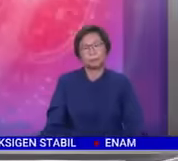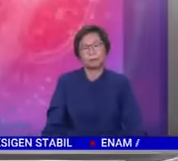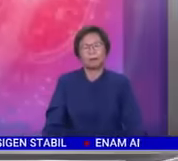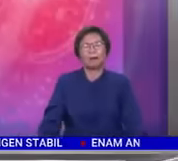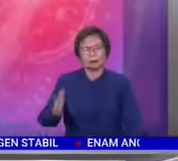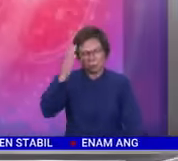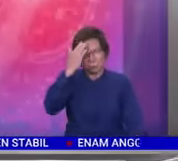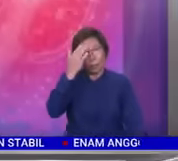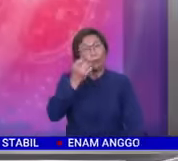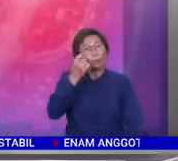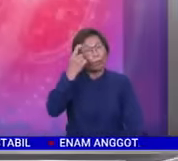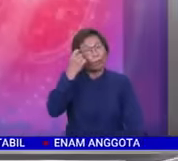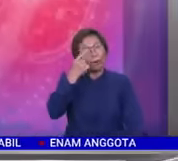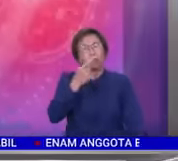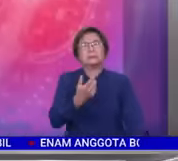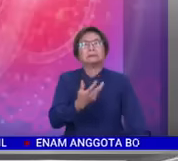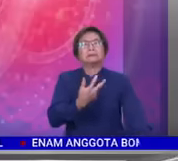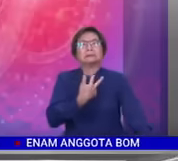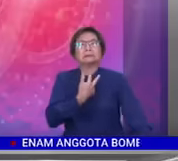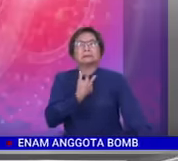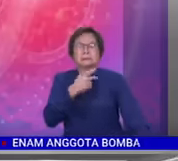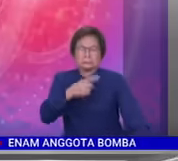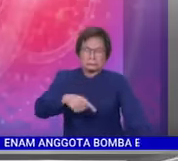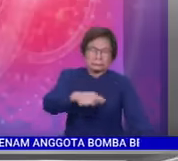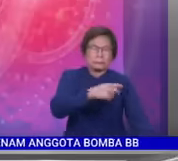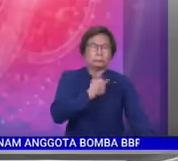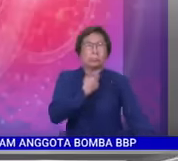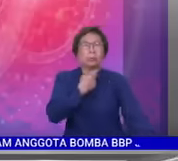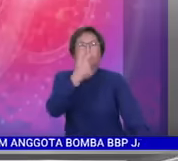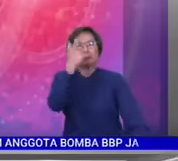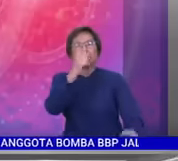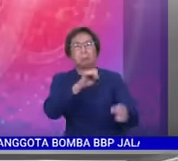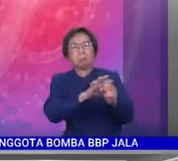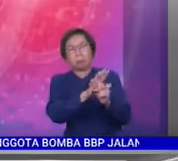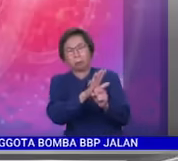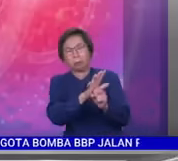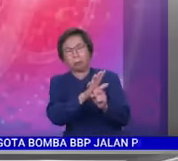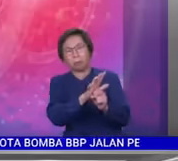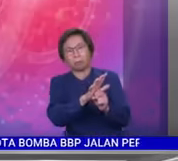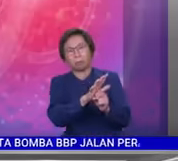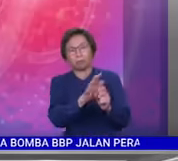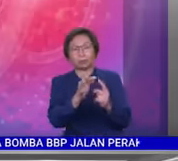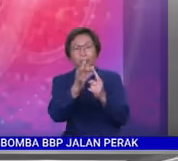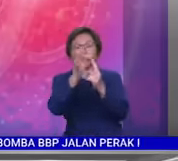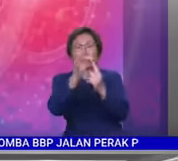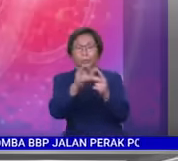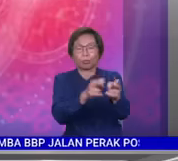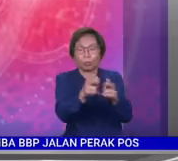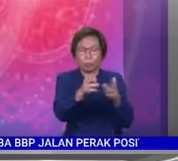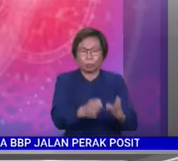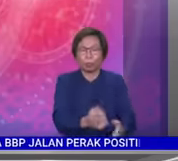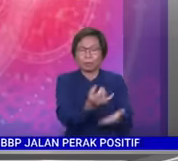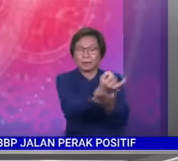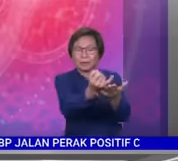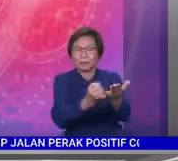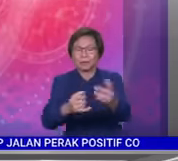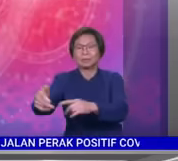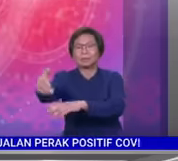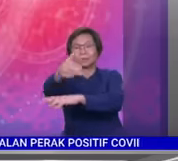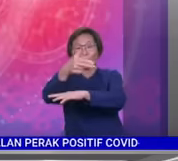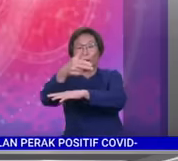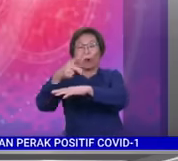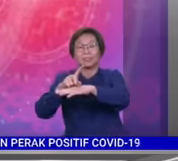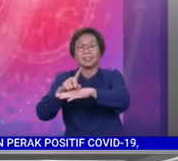memahami keadaan mereka yang terkesan akibat pandemic Hobbit 19 khususnya penggiat industri kreatif